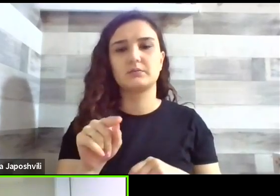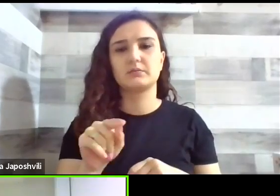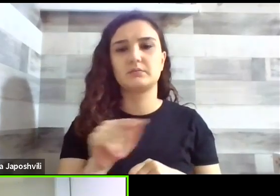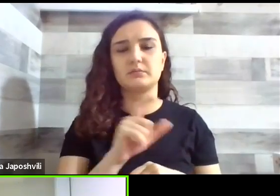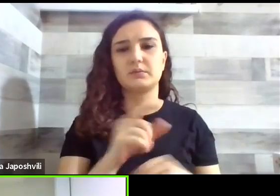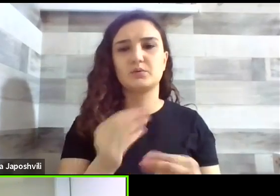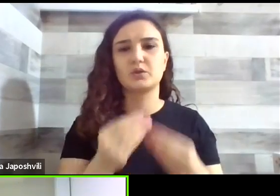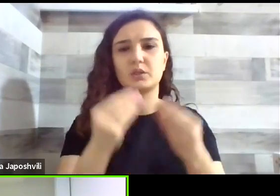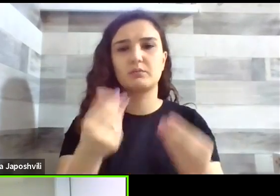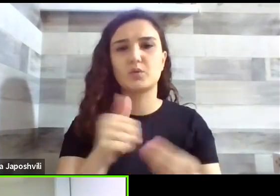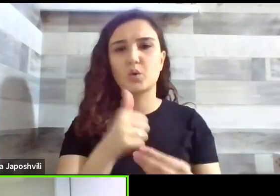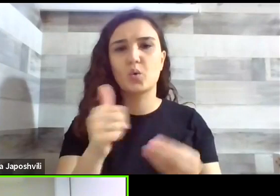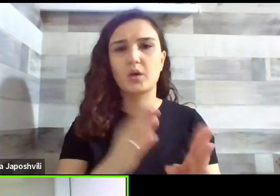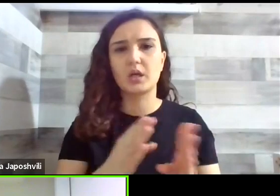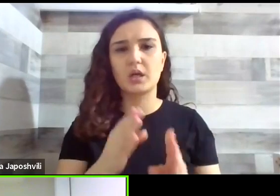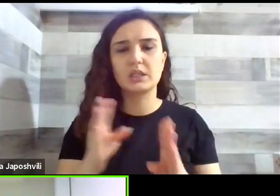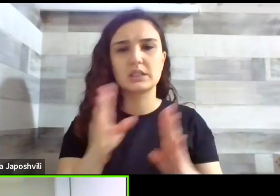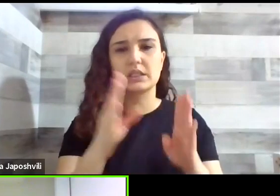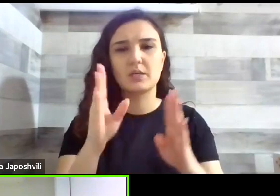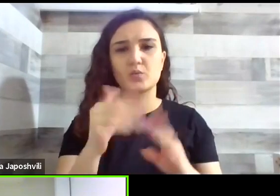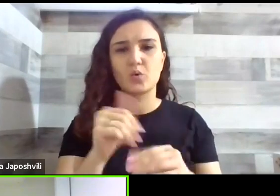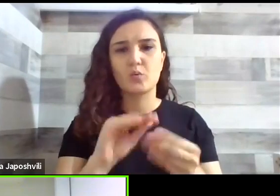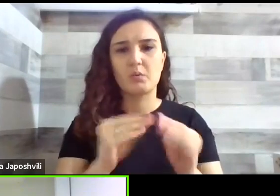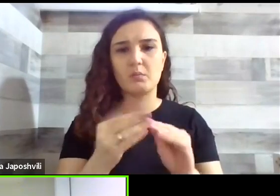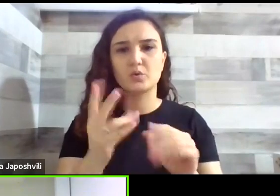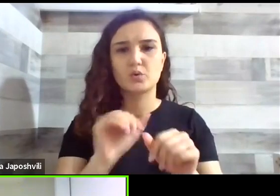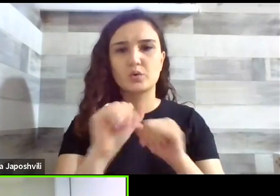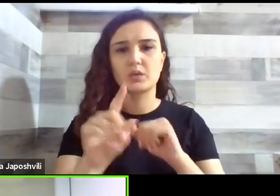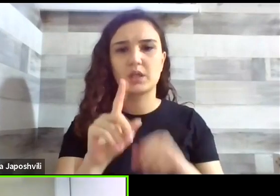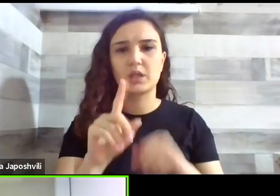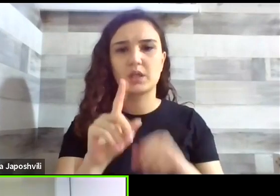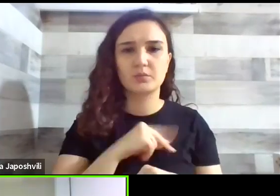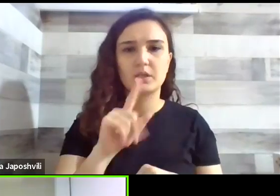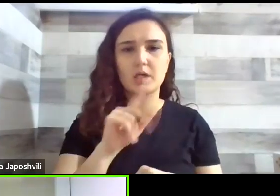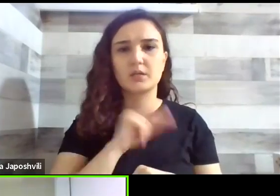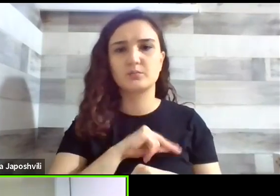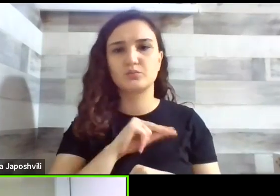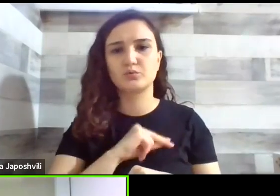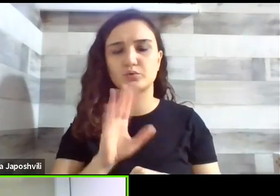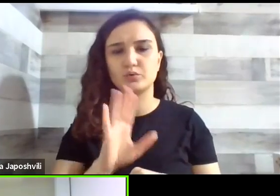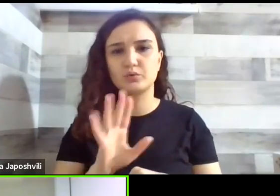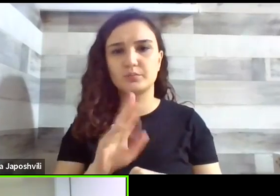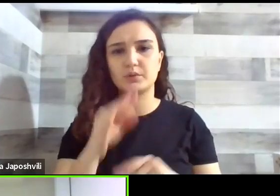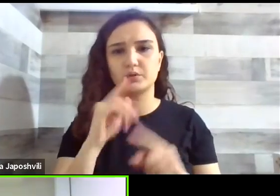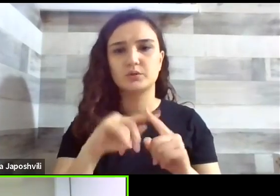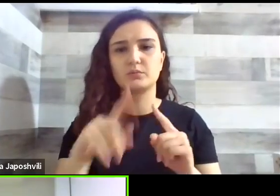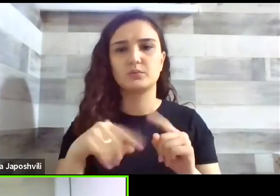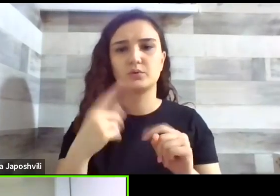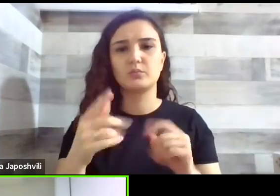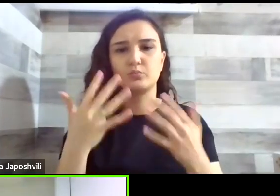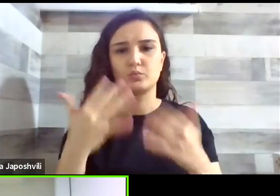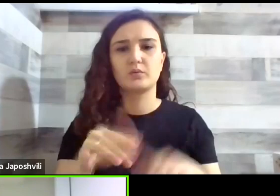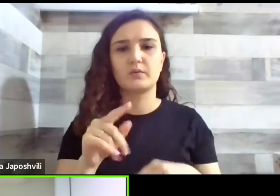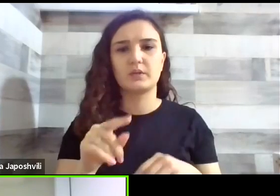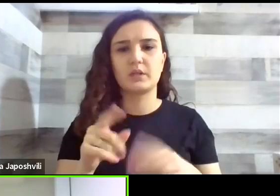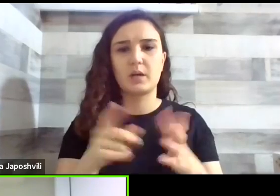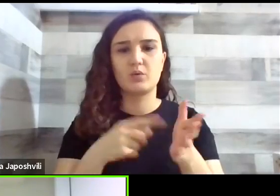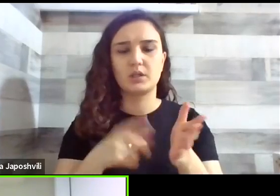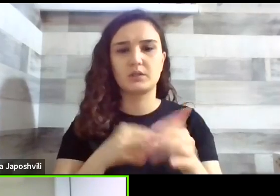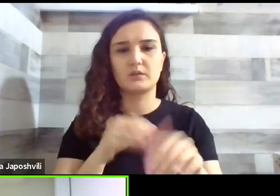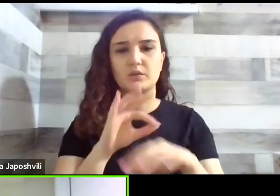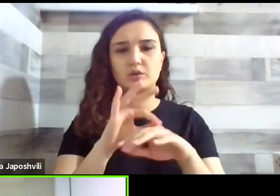და როგორ ახდებდნენ პრობლემის გადაჭრას, ხო, რა მუშაობდა, რა არ მუშაობდა. შემდგომ უკვე ასევე გამოკითხვა ჩატარდა